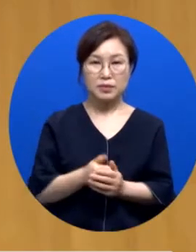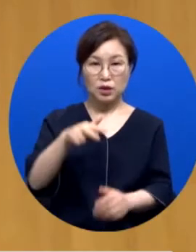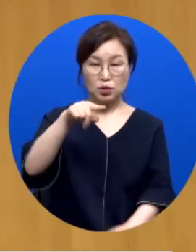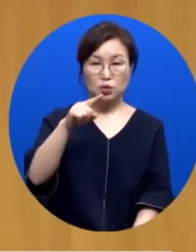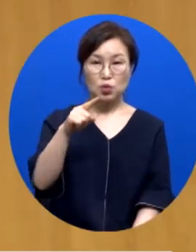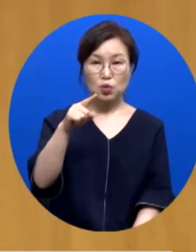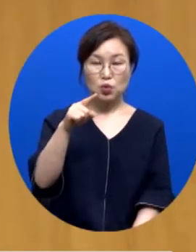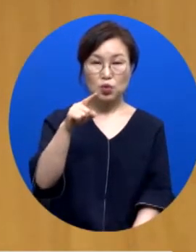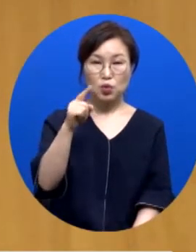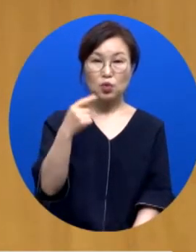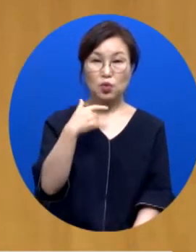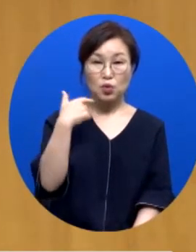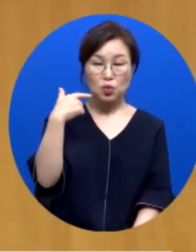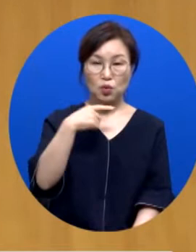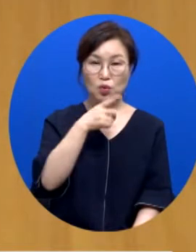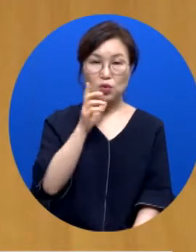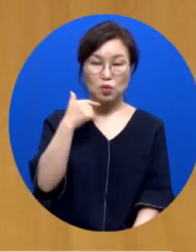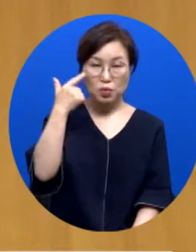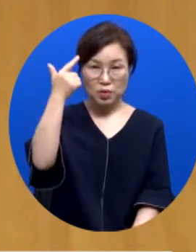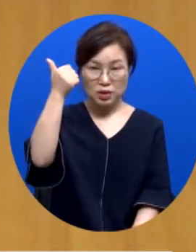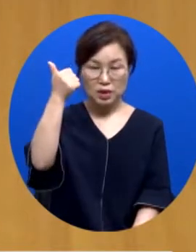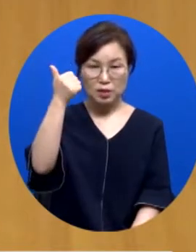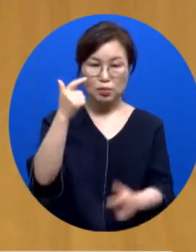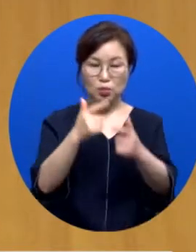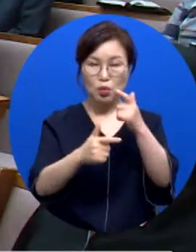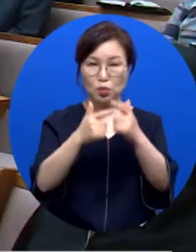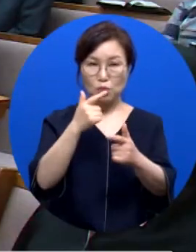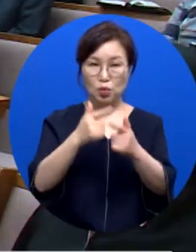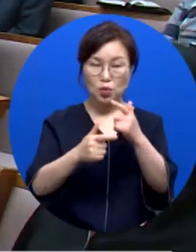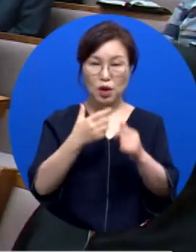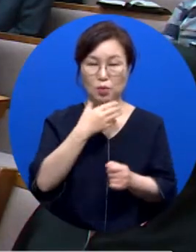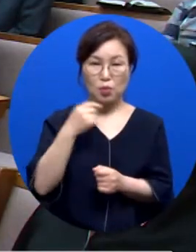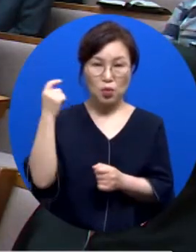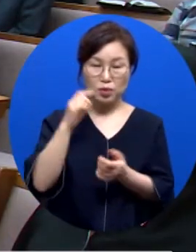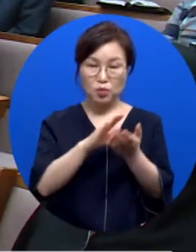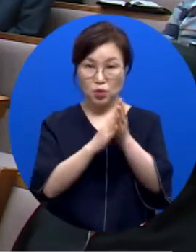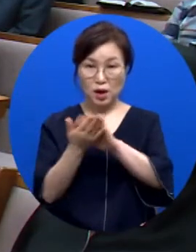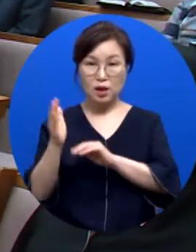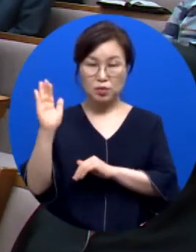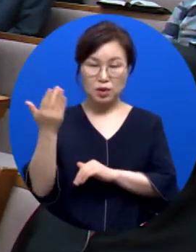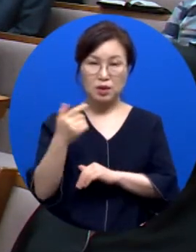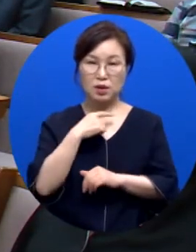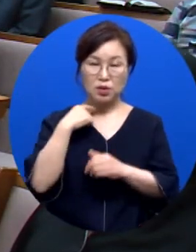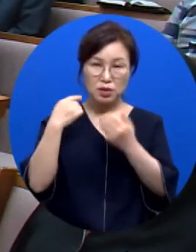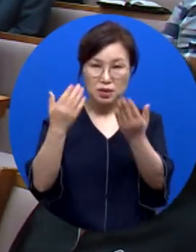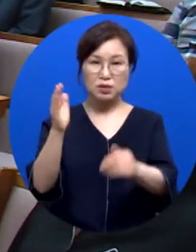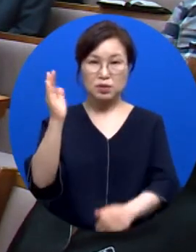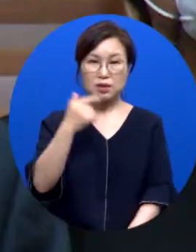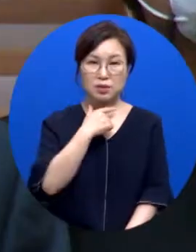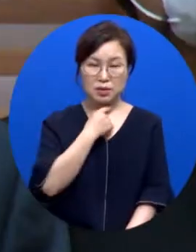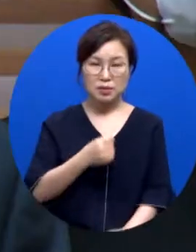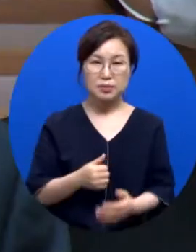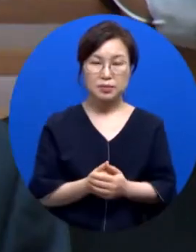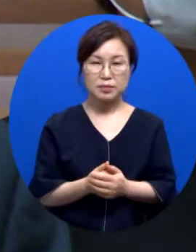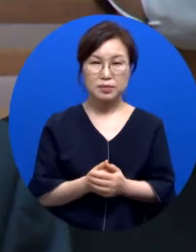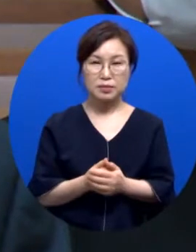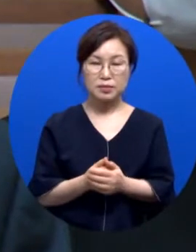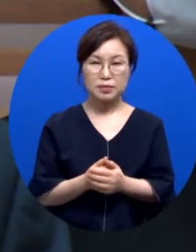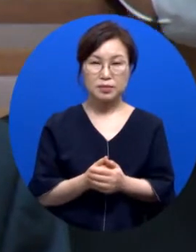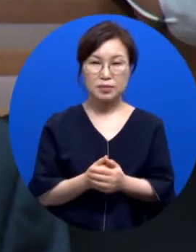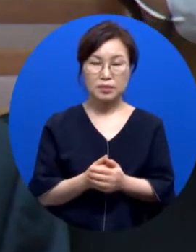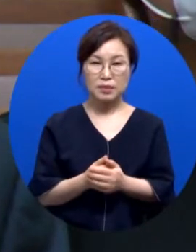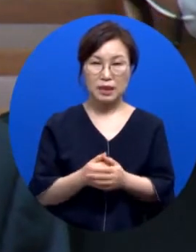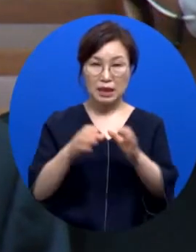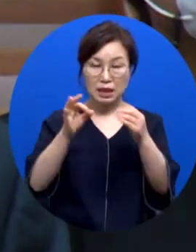용 원로목사는 목포 탕에 부흥의 물결이 넘칠 수 있도록 헌신하며 노력하기를 바란다 고 말했습니다 이어 인사말을